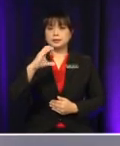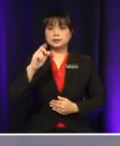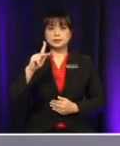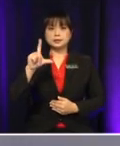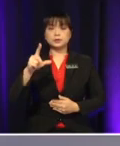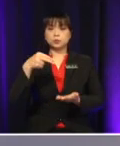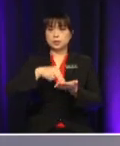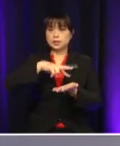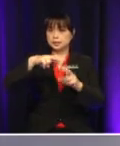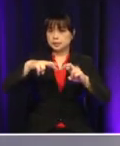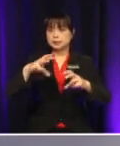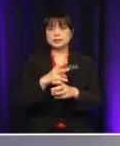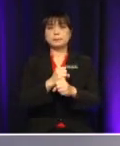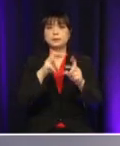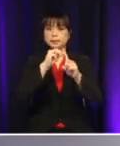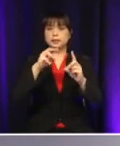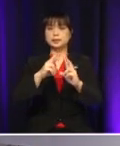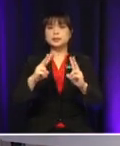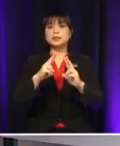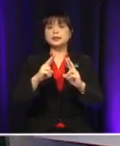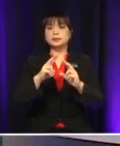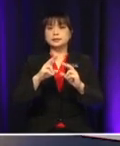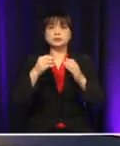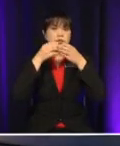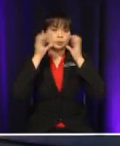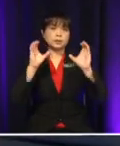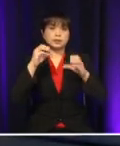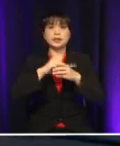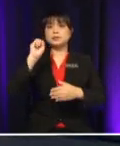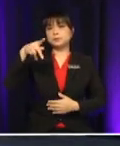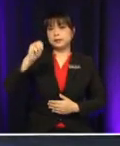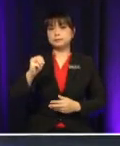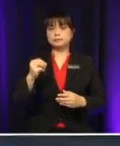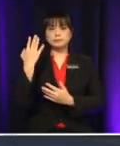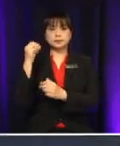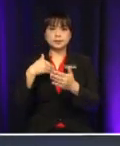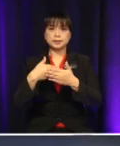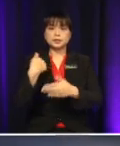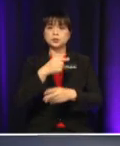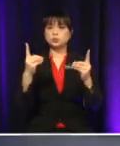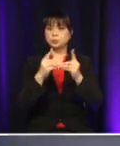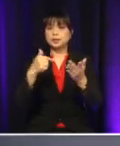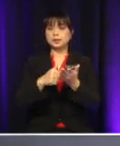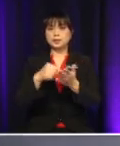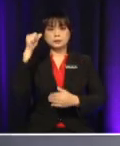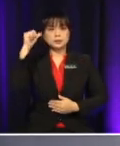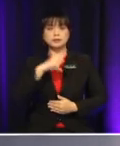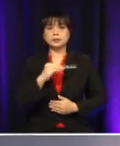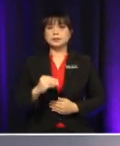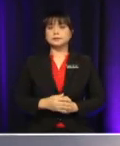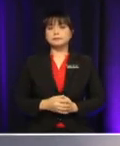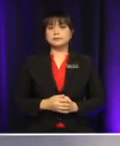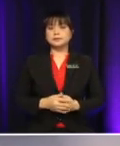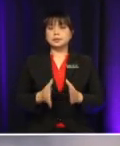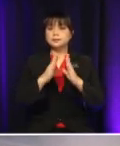kaji dan eee mendapat skor yang cemerlang dalam SPM kelas sehingga kita berjumpa lagi Asalamualaikum dan salam sejahtera saya syafika